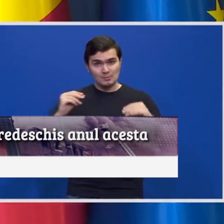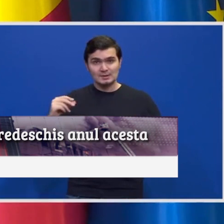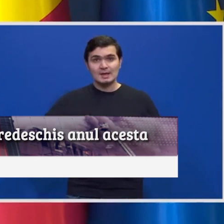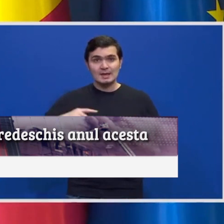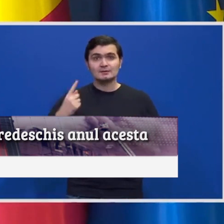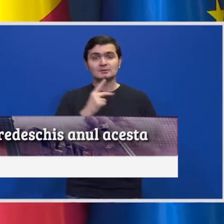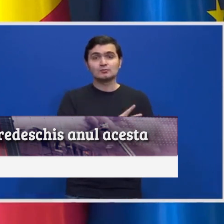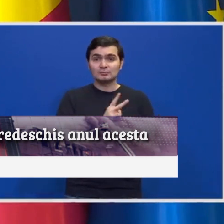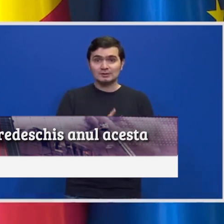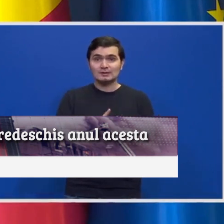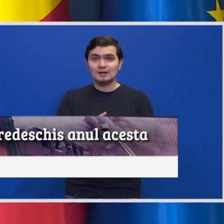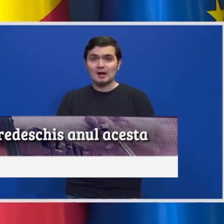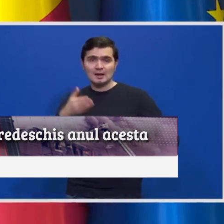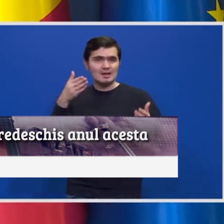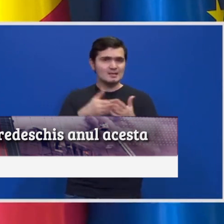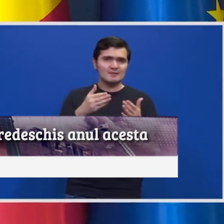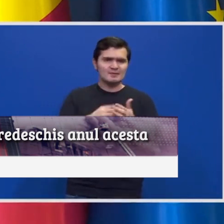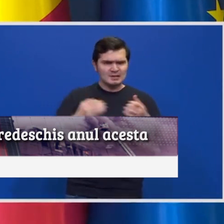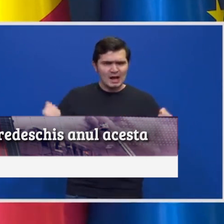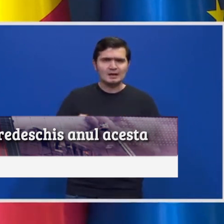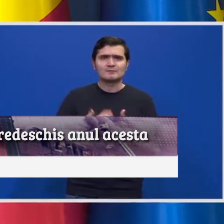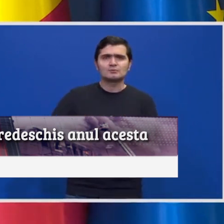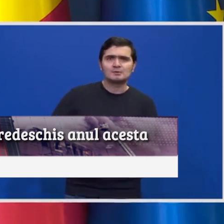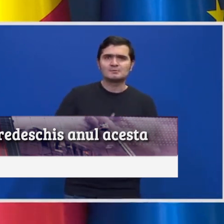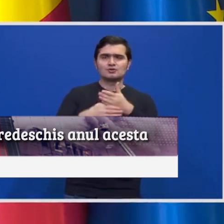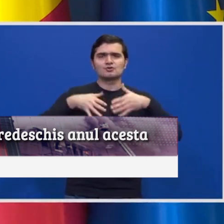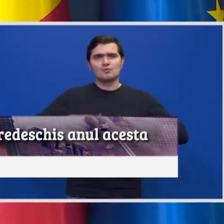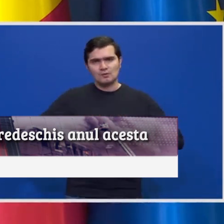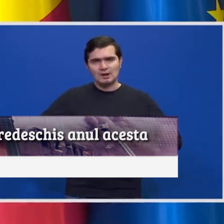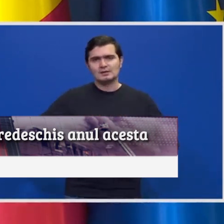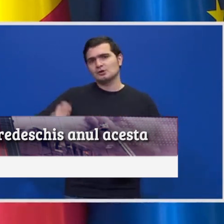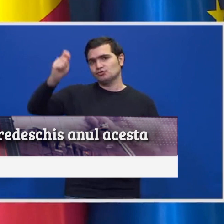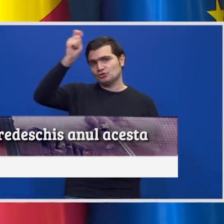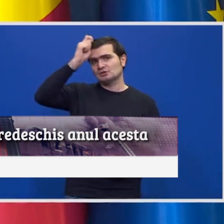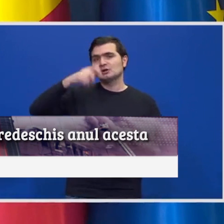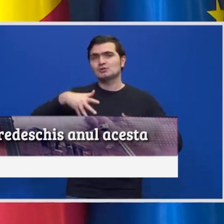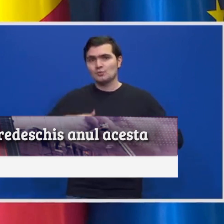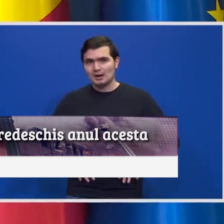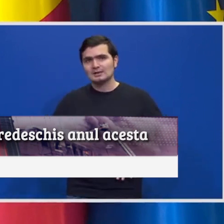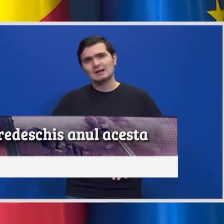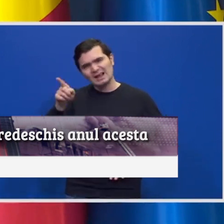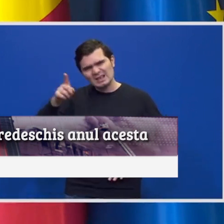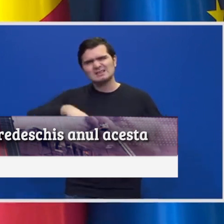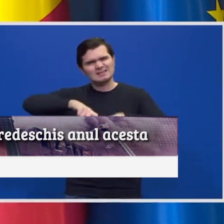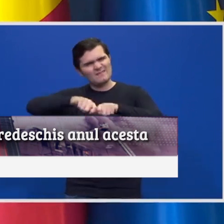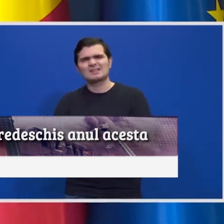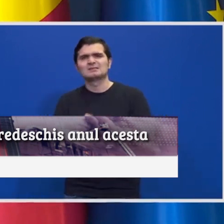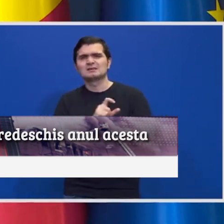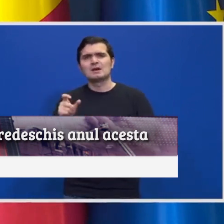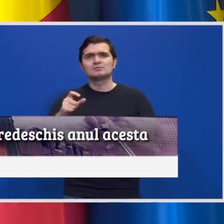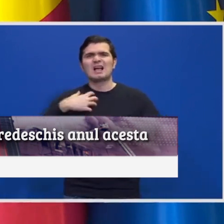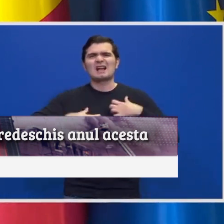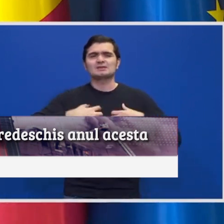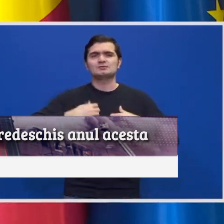acționează extrem de activ pentru a sprijini atât Ucraina cât și cetățenii acestei țări care sunt afectați de agresiunea militară